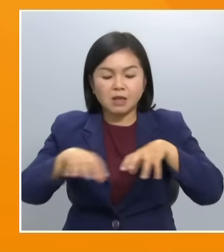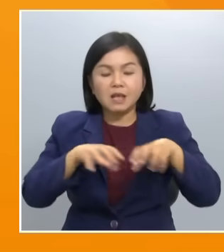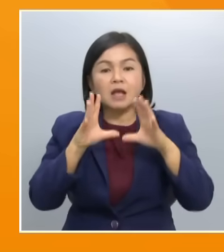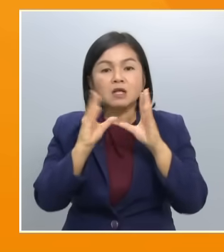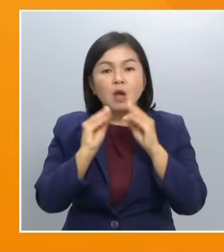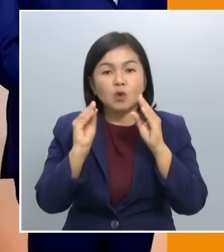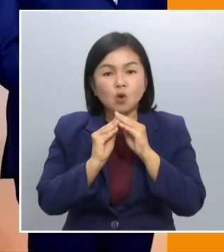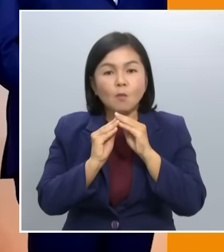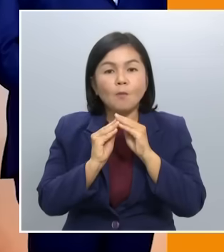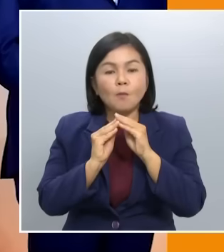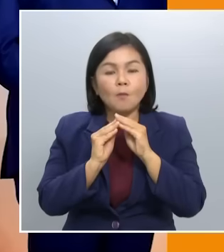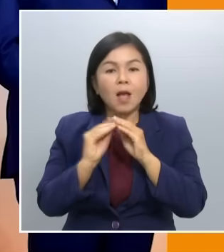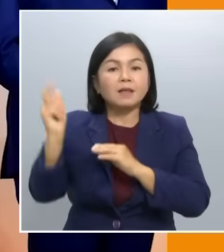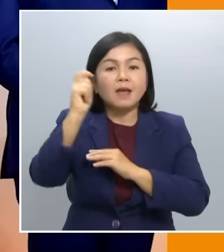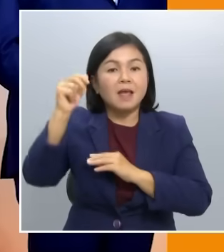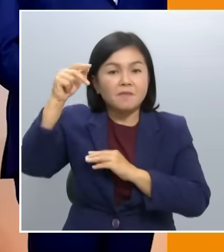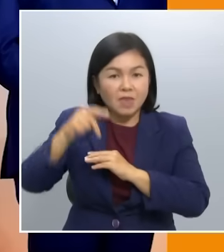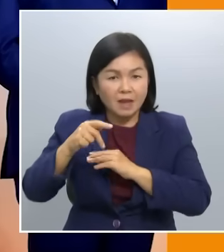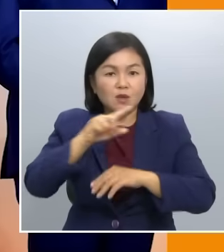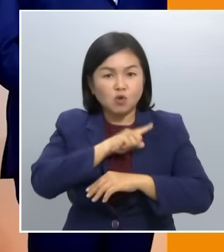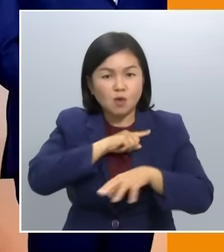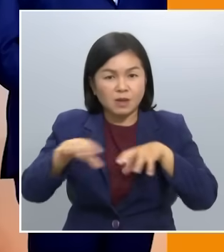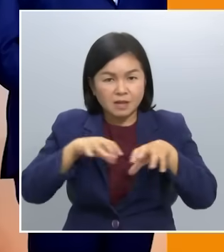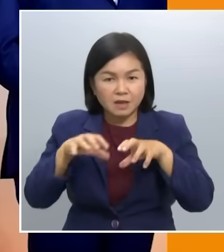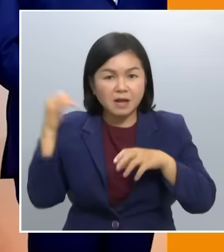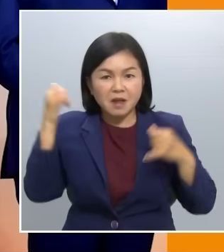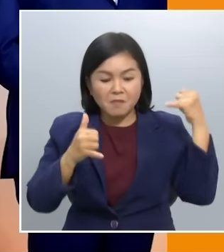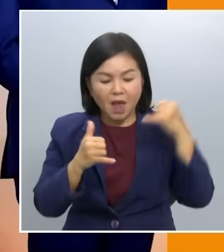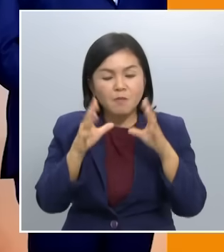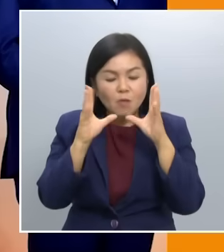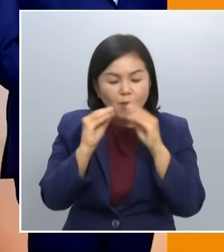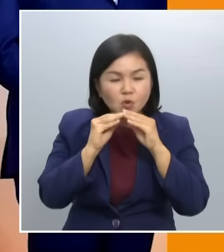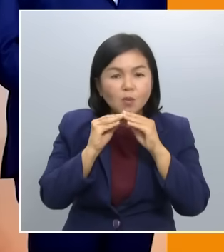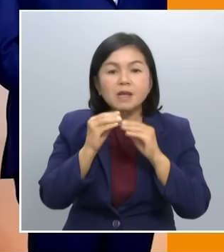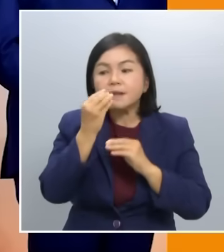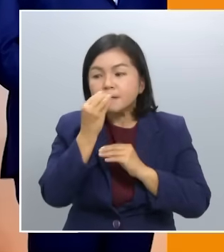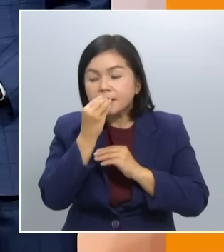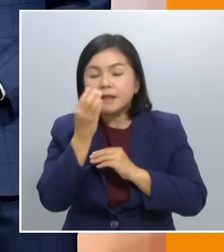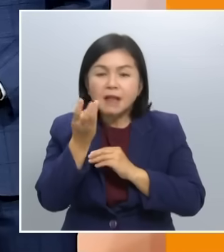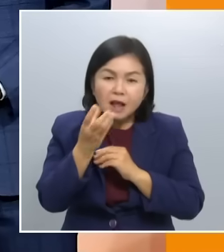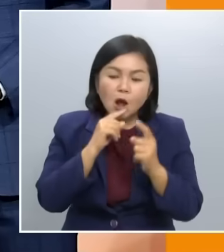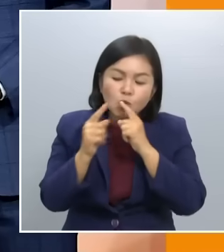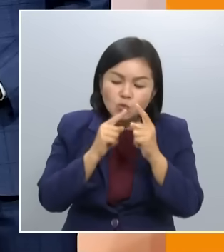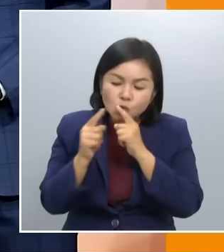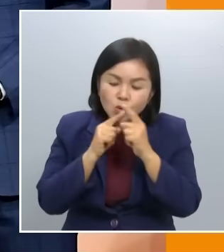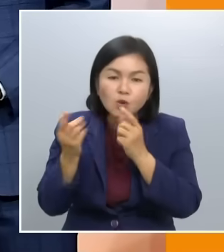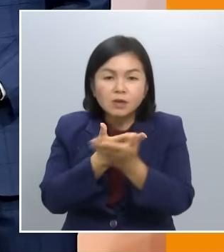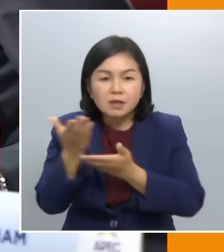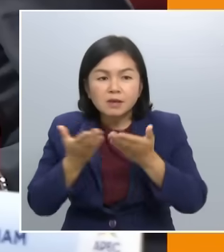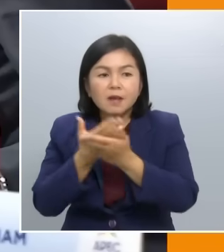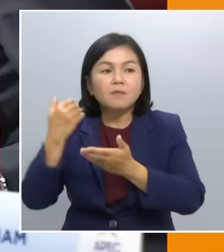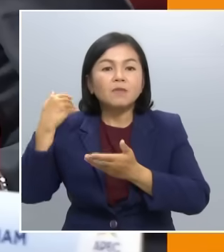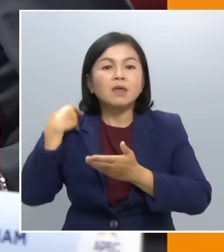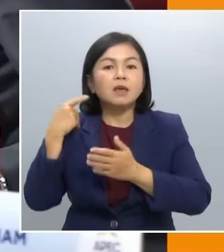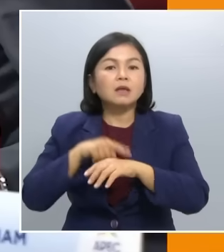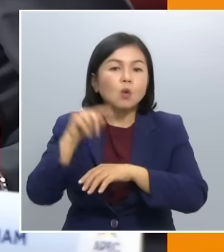ำเขตเศรษฐกิจเอเปกมีการหารือและร่วมประธานอาหารตั้งแต่กลางวันระหว่างการหารือไม่เป็นทางการผู้นำเ